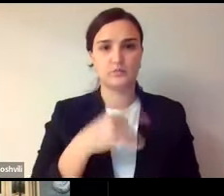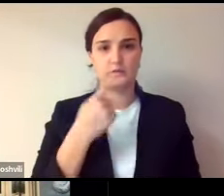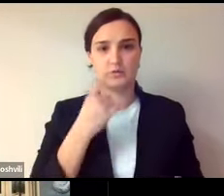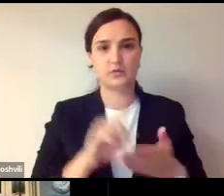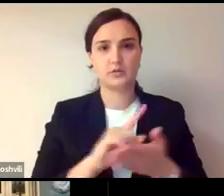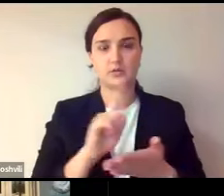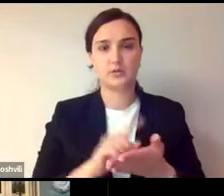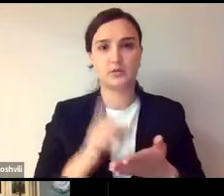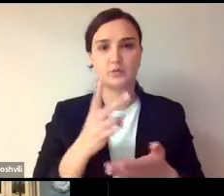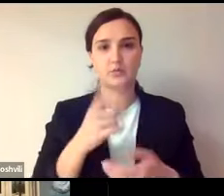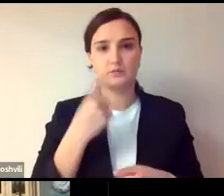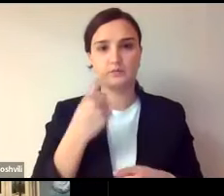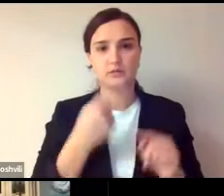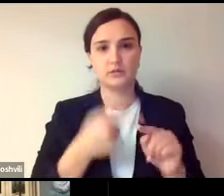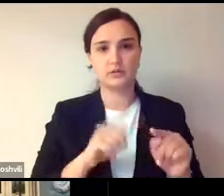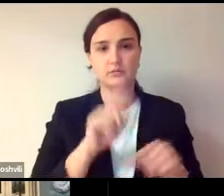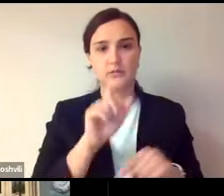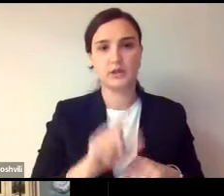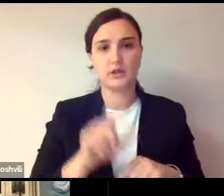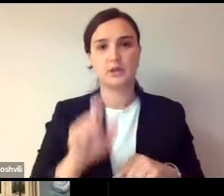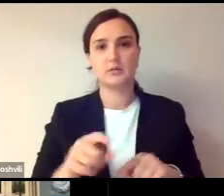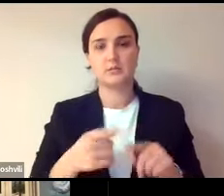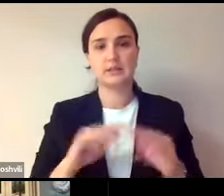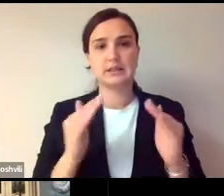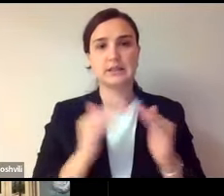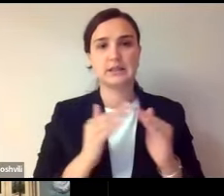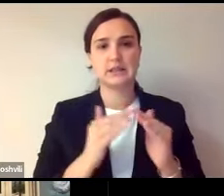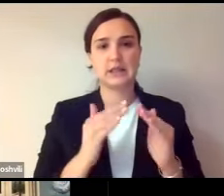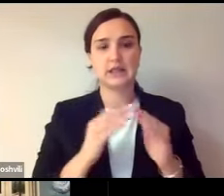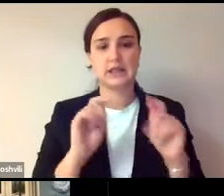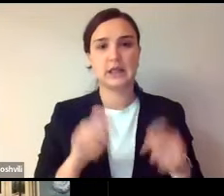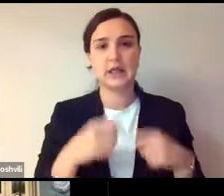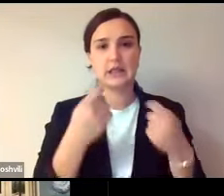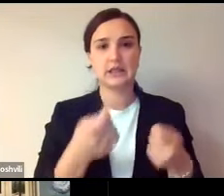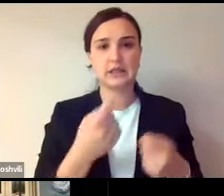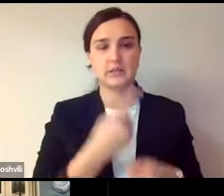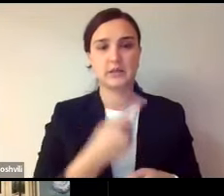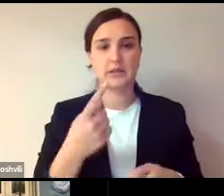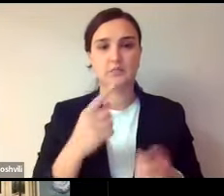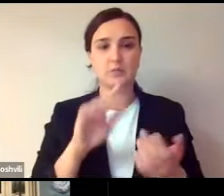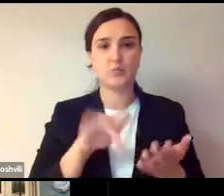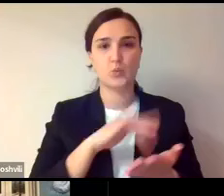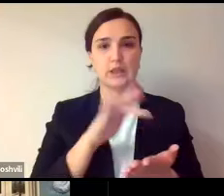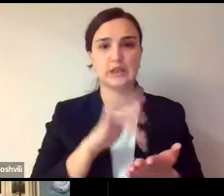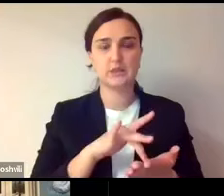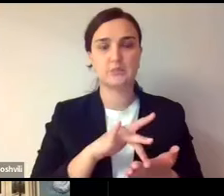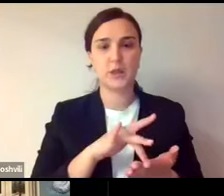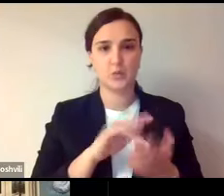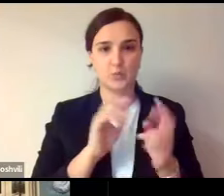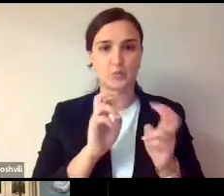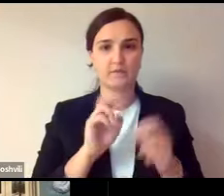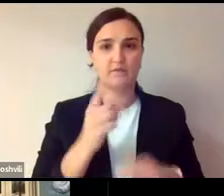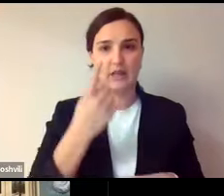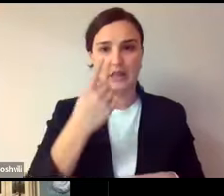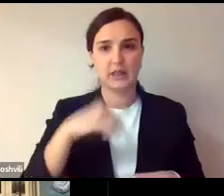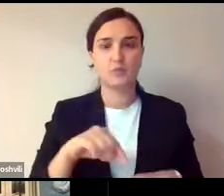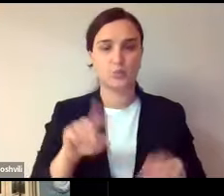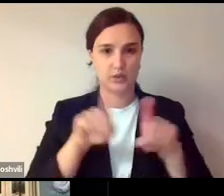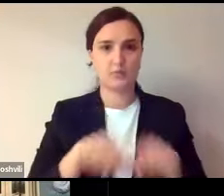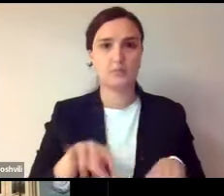ვთქვა, ამ ადამიანებს ეს სახლი, რომელიც გადასცა ერთ-ერთმა მუნიციპალიტეტმა, იმიტომ რომ მუნიციპალური ვალდებულებაც